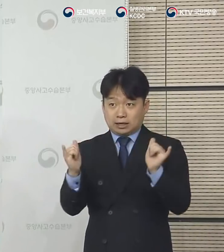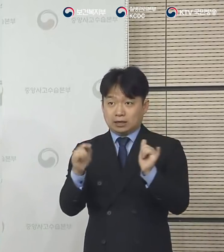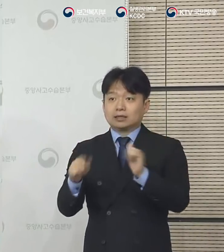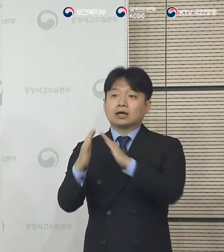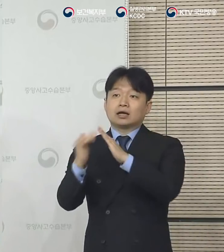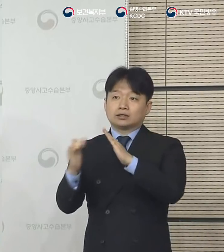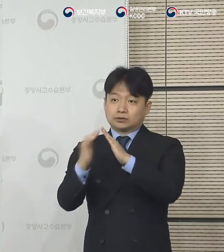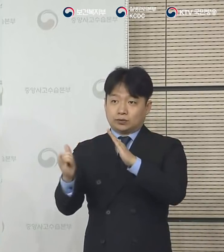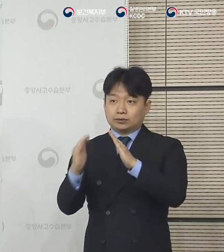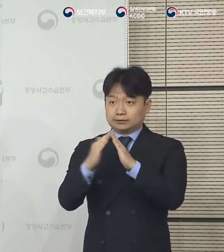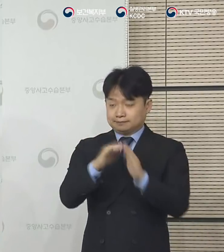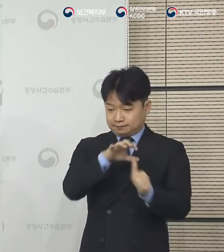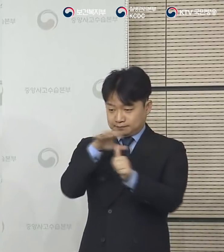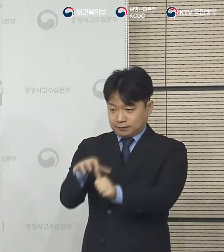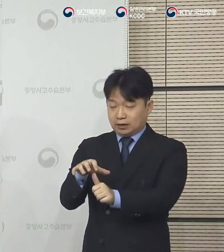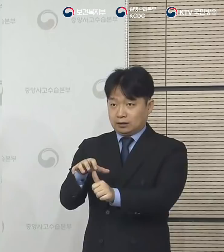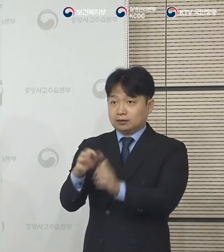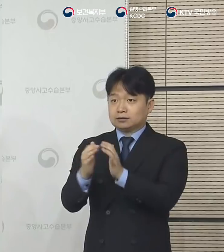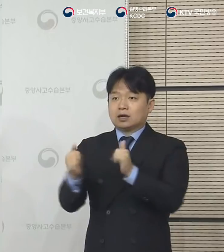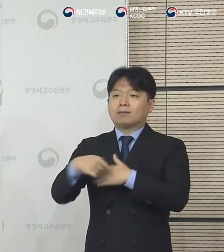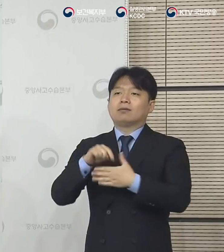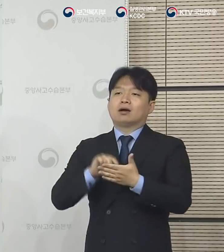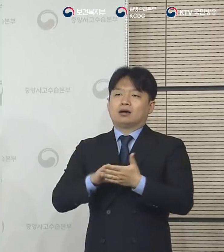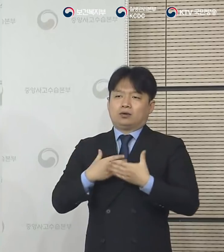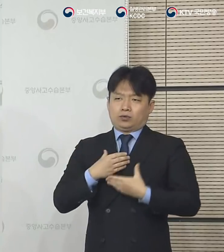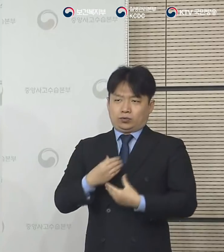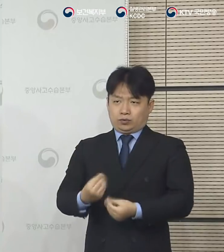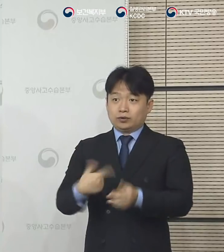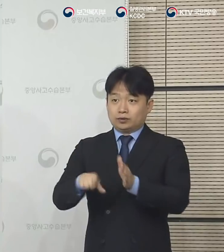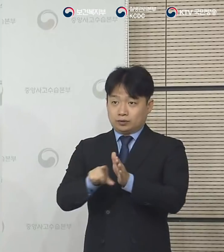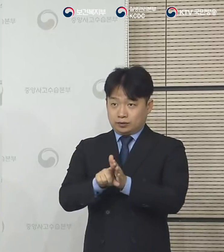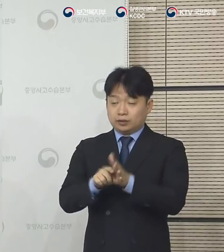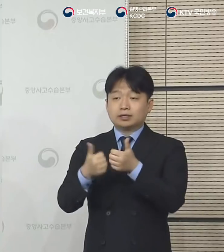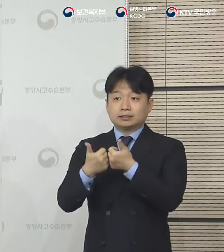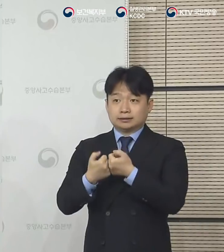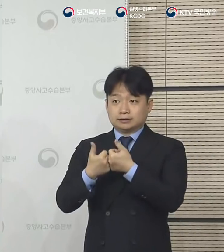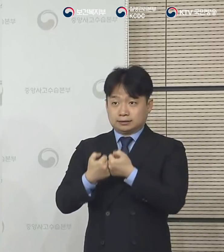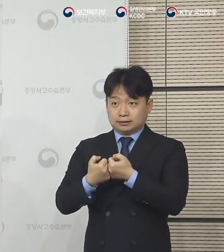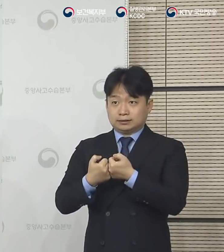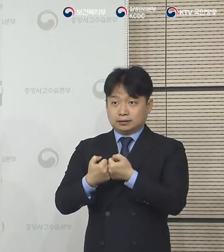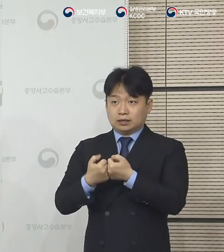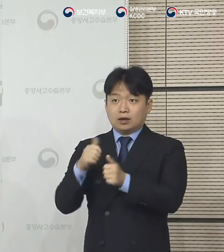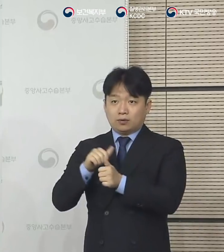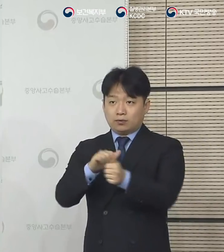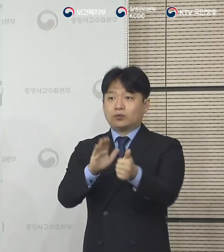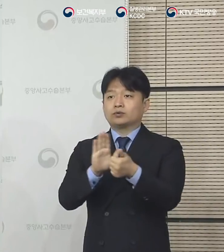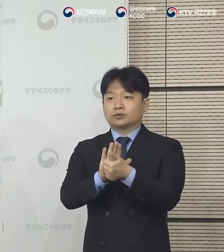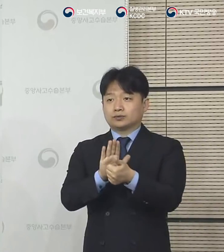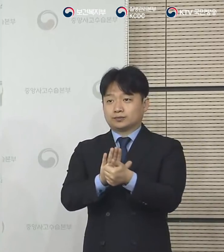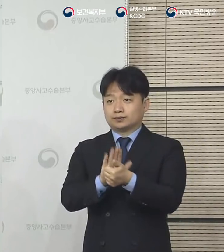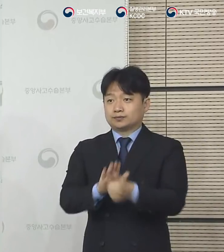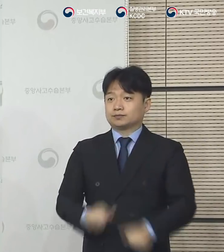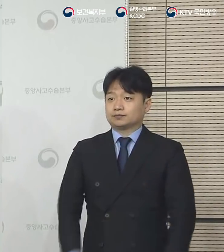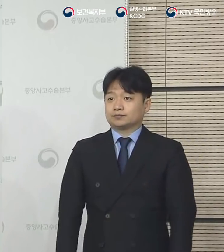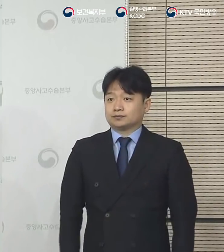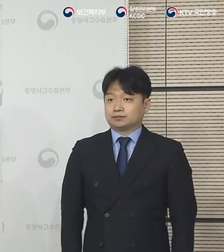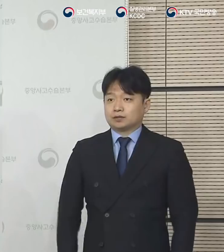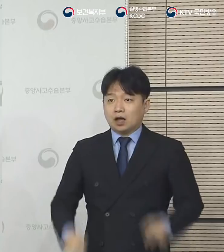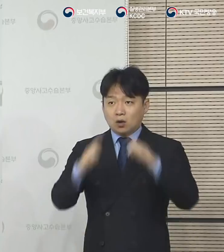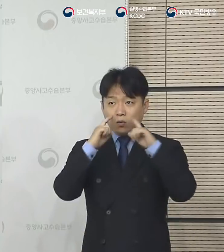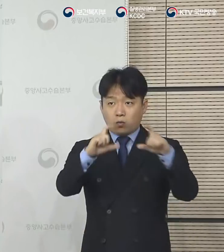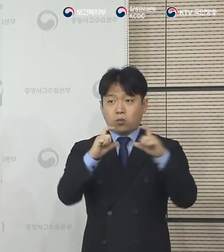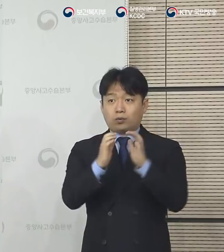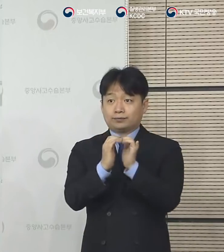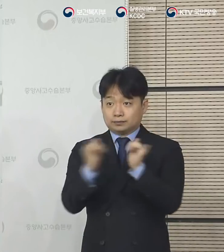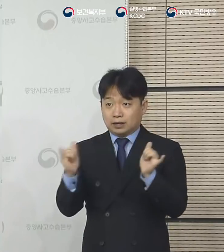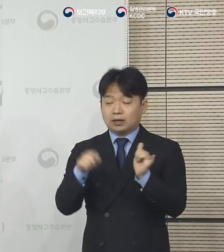가족, 자가격리 경험자의 심리적 안정을 위하여 상담 지원을 실시하고 있습니다. 확진자와